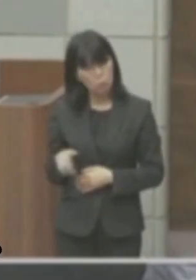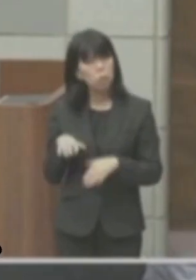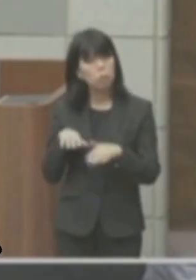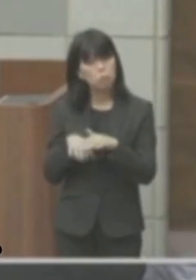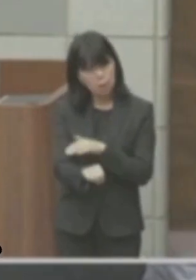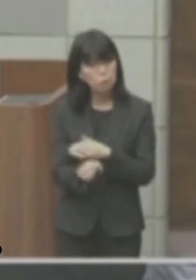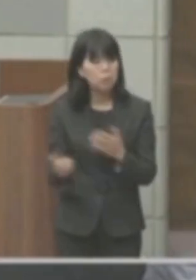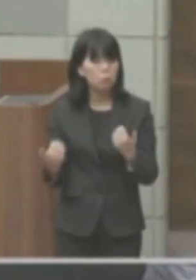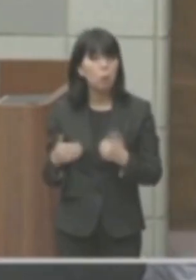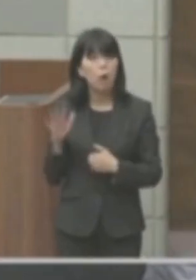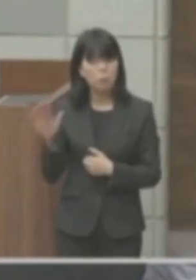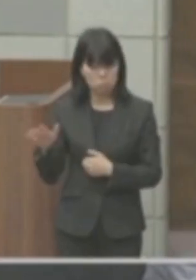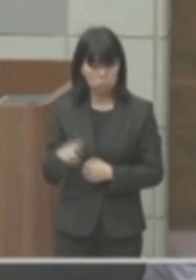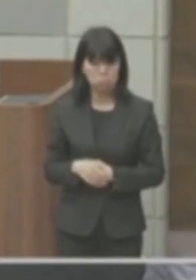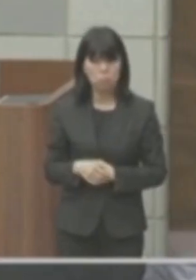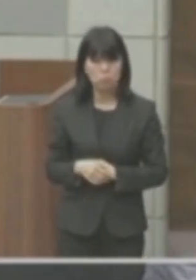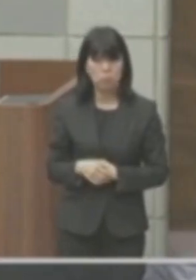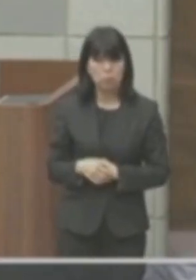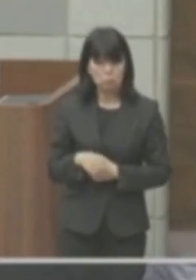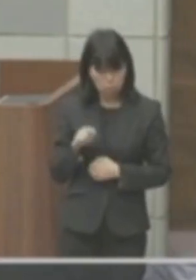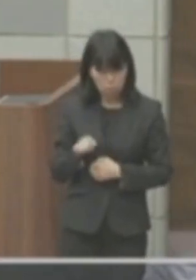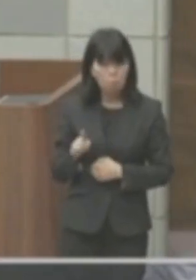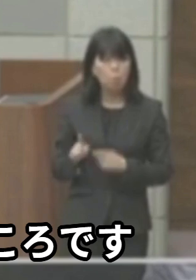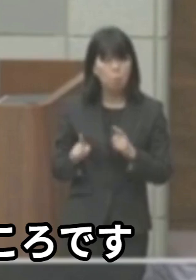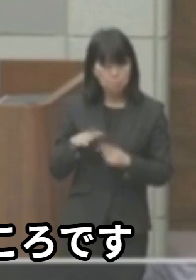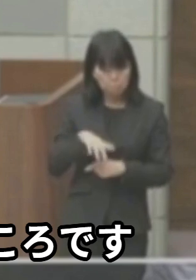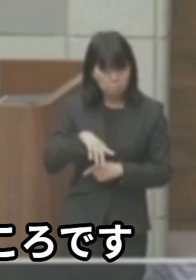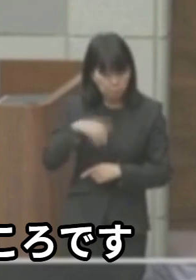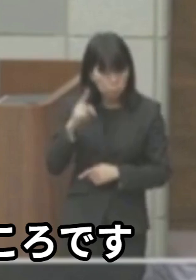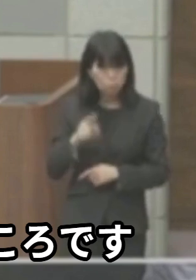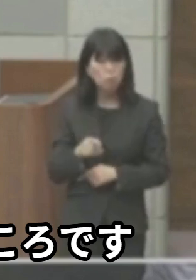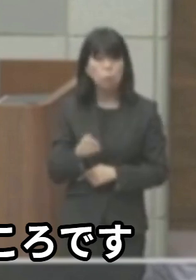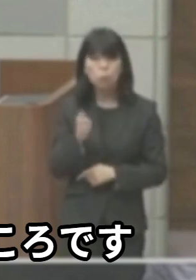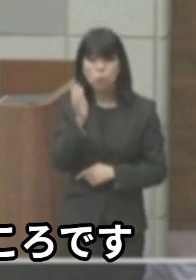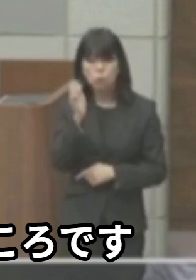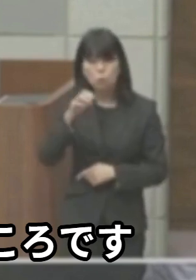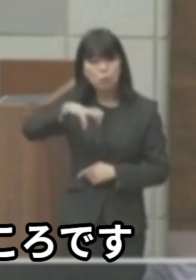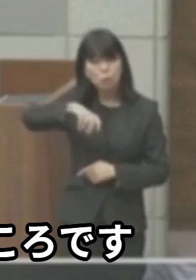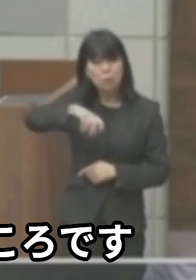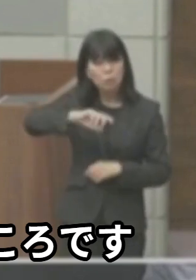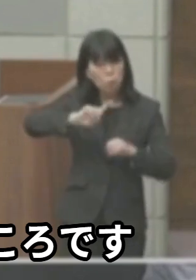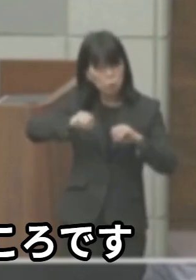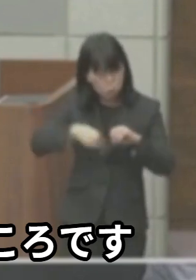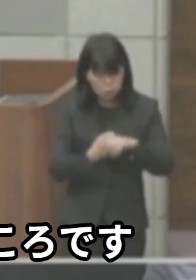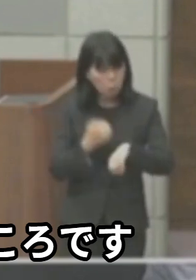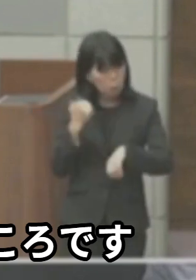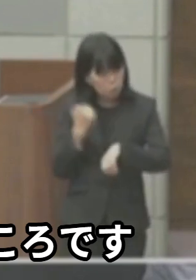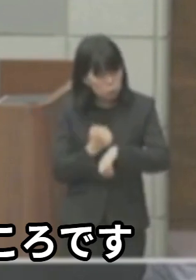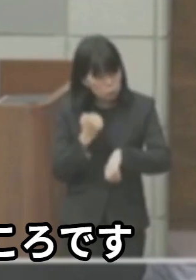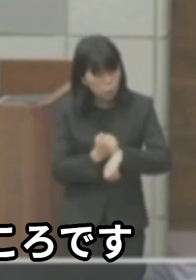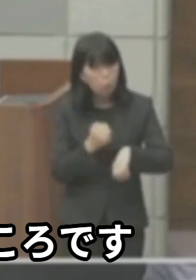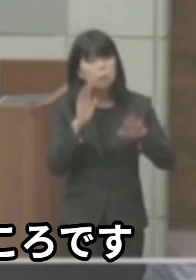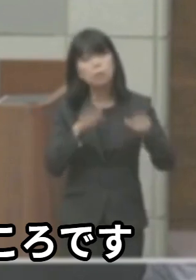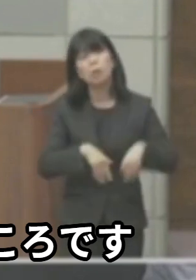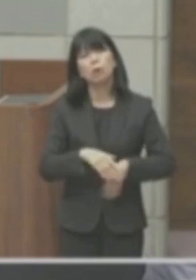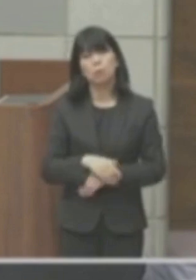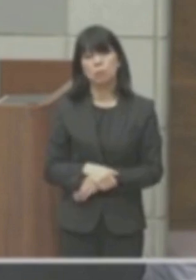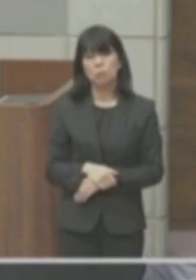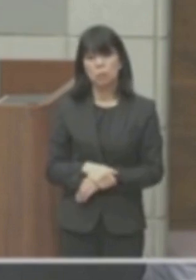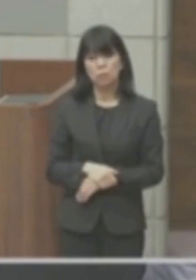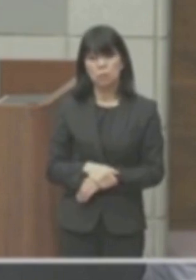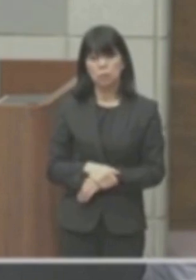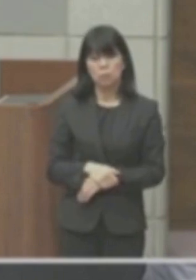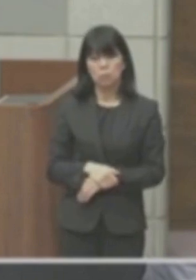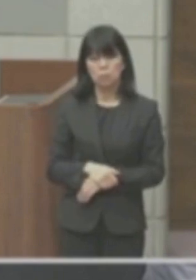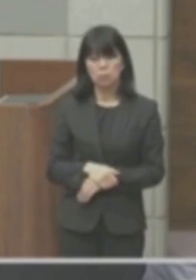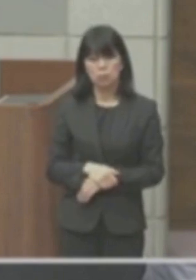思いますし、で、何よりもまずね、水道局がめちゃくちゃ苦労したっていうところです。で、活